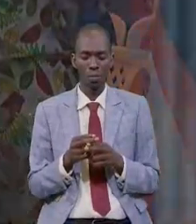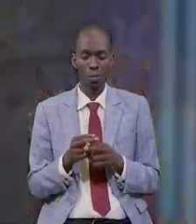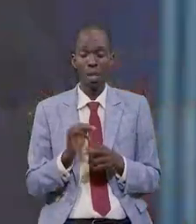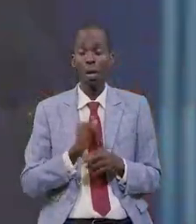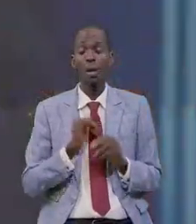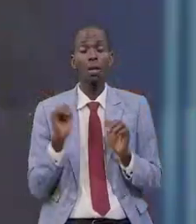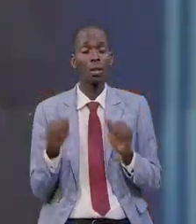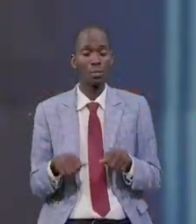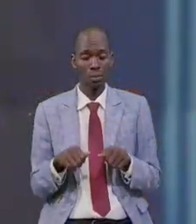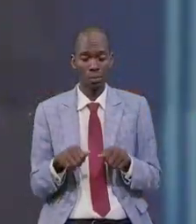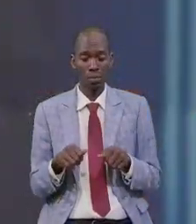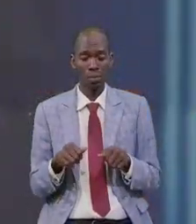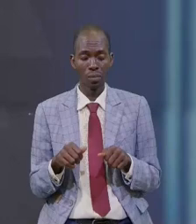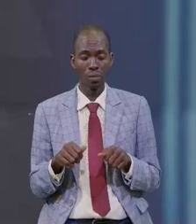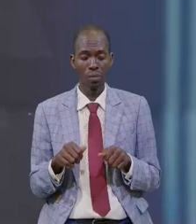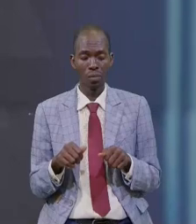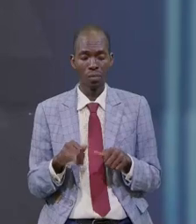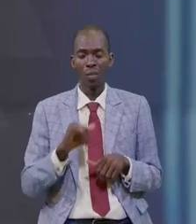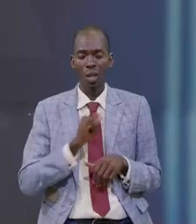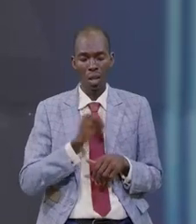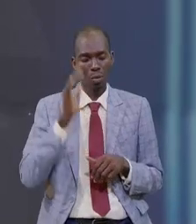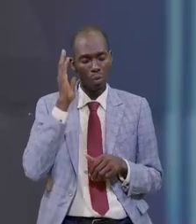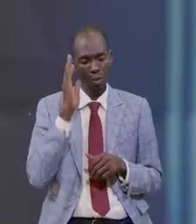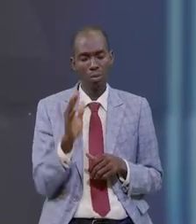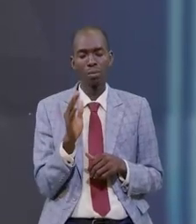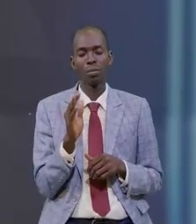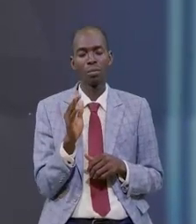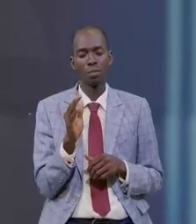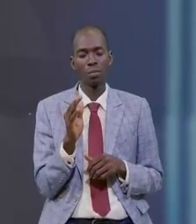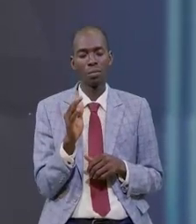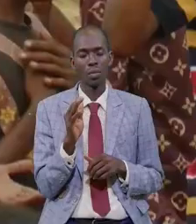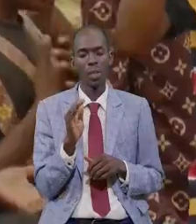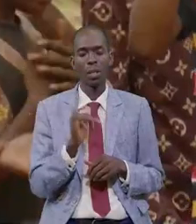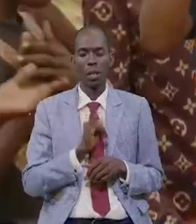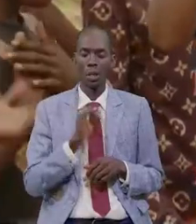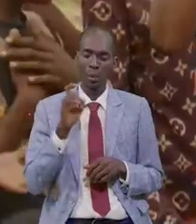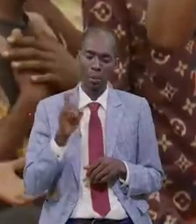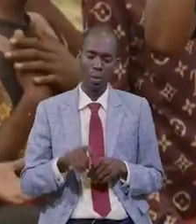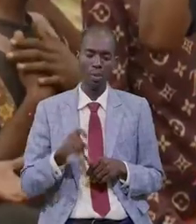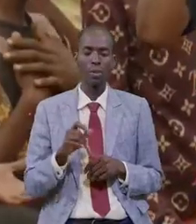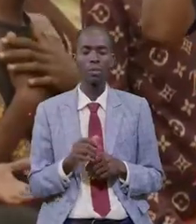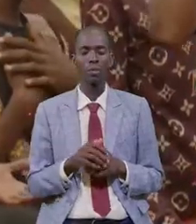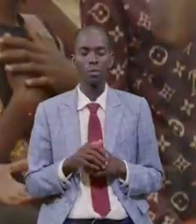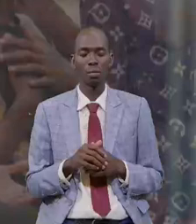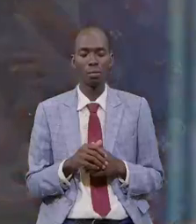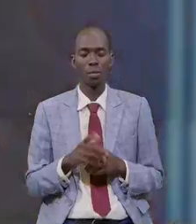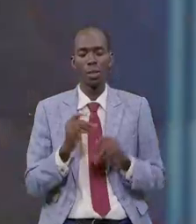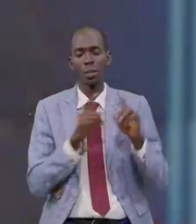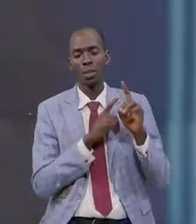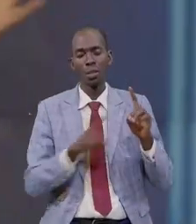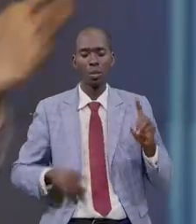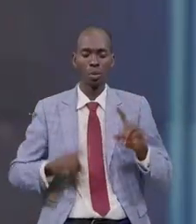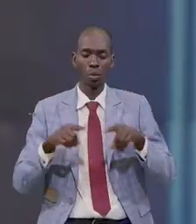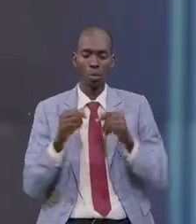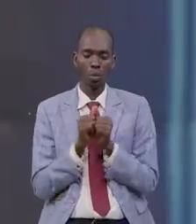je peux je le ferai et je dois que le